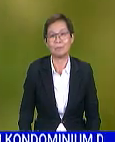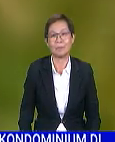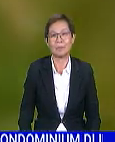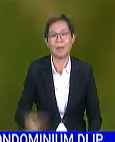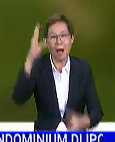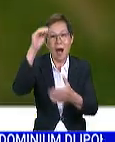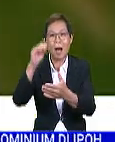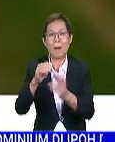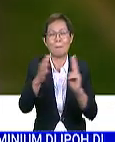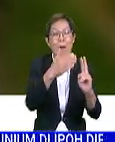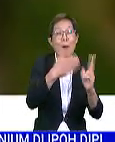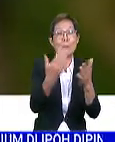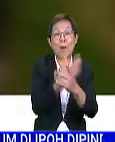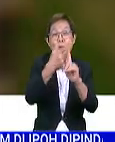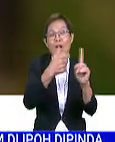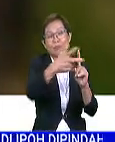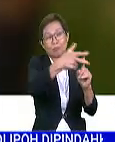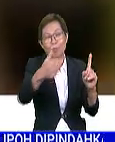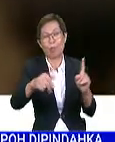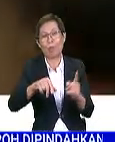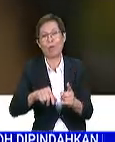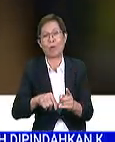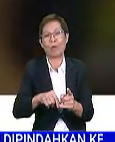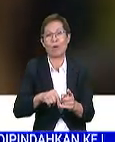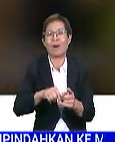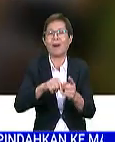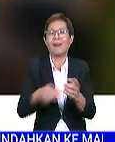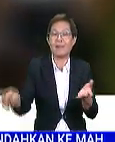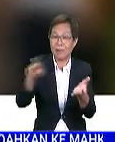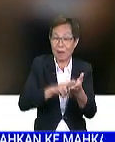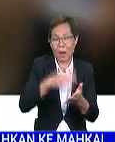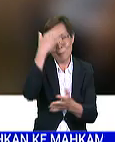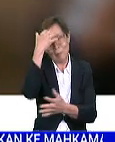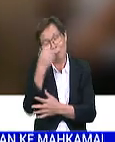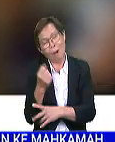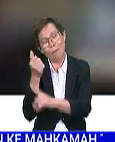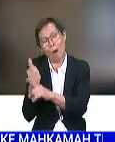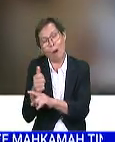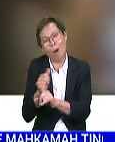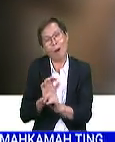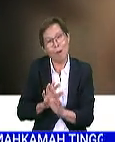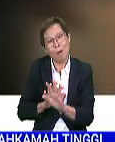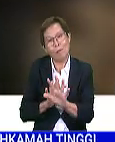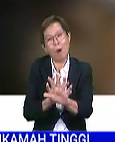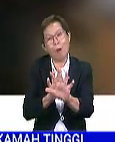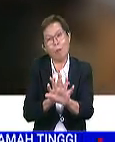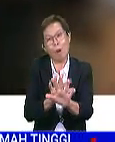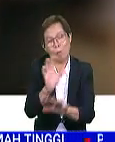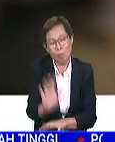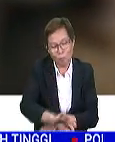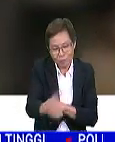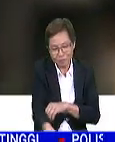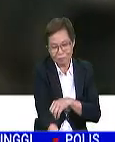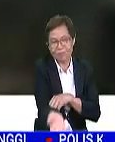Pasangan pengantin baru dari Indonesia merakam memori tersendiri apabila mereka diarak menaiki forklift semasa